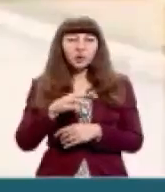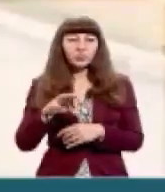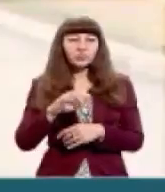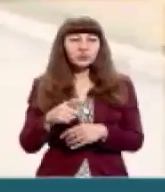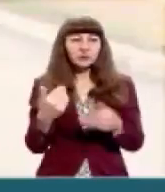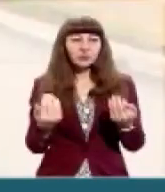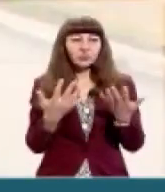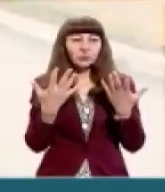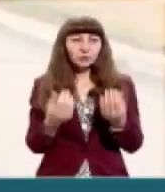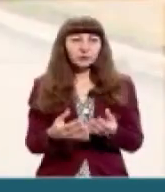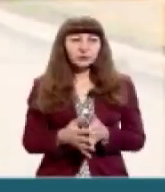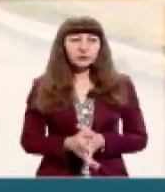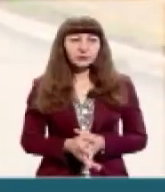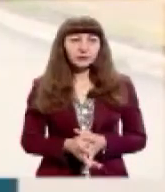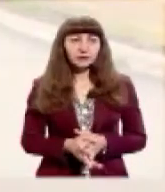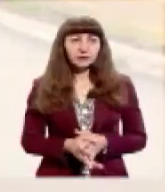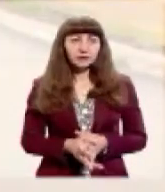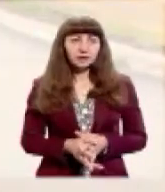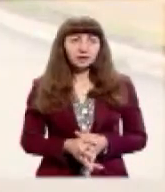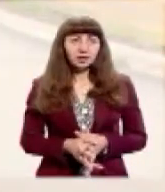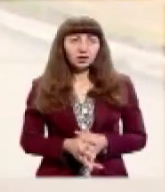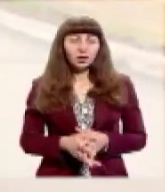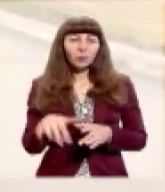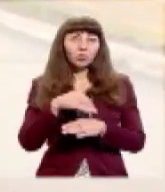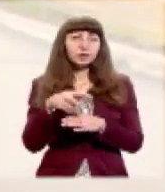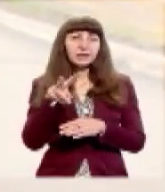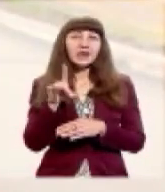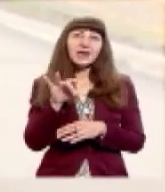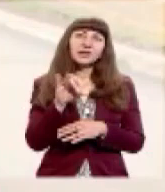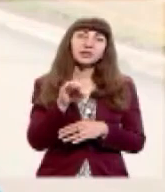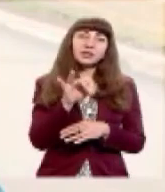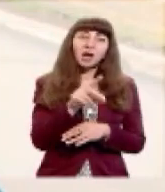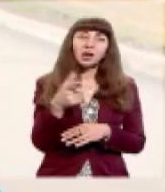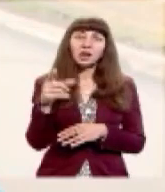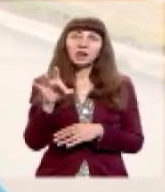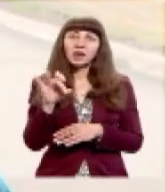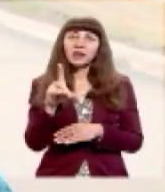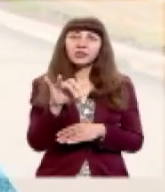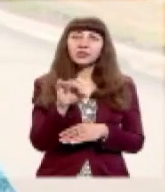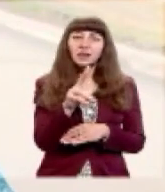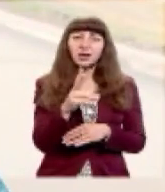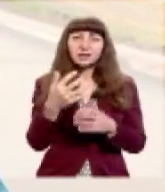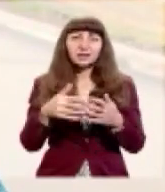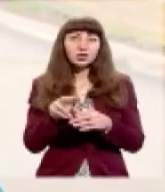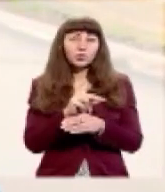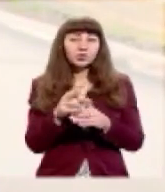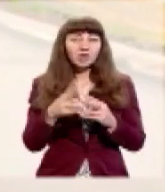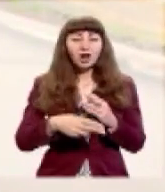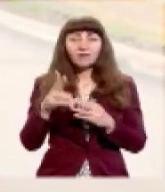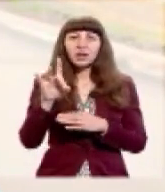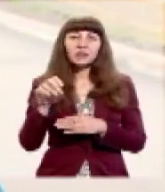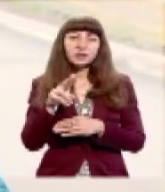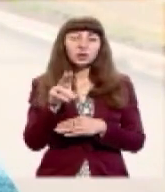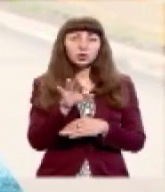На сегодняшний день у нас по Ленина и по Гагарина средний ремонт завершен. По улице Власенко